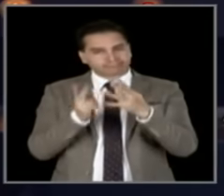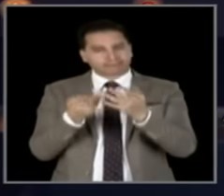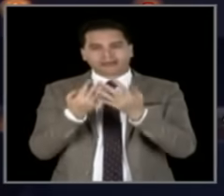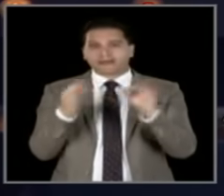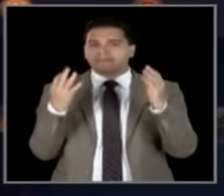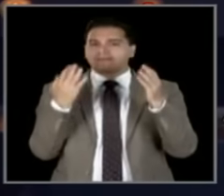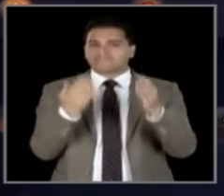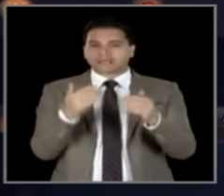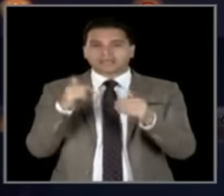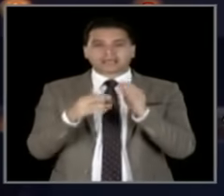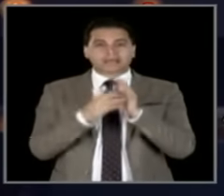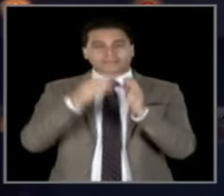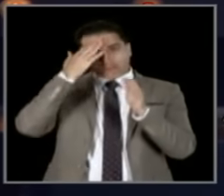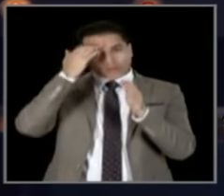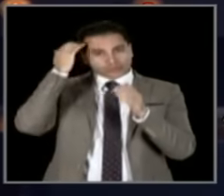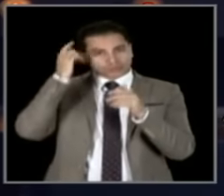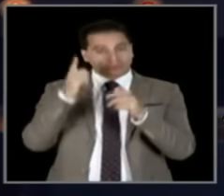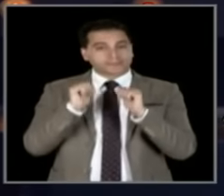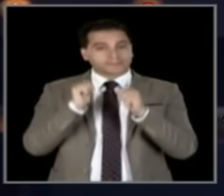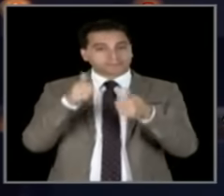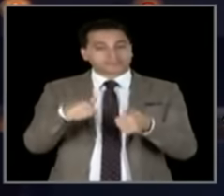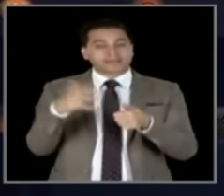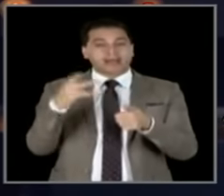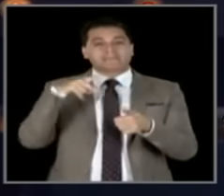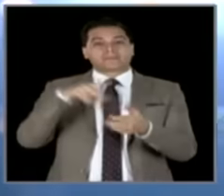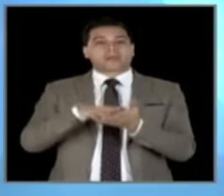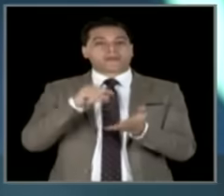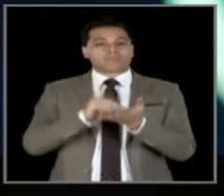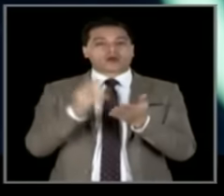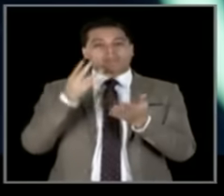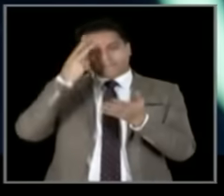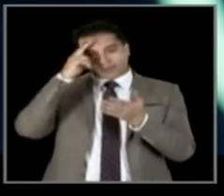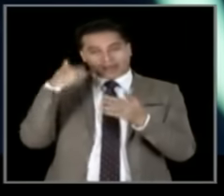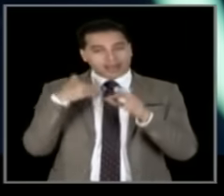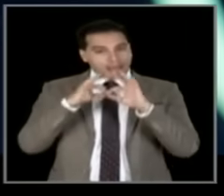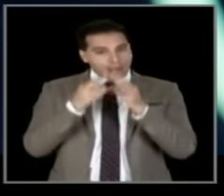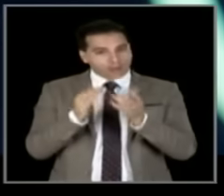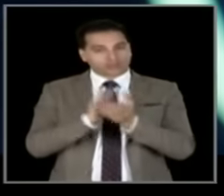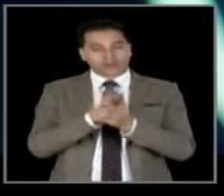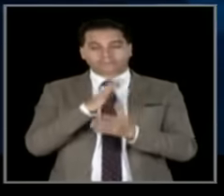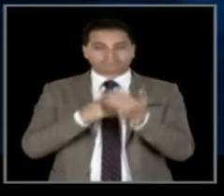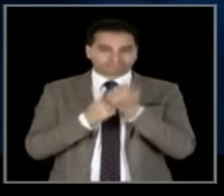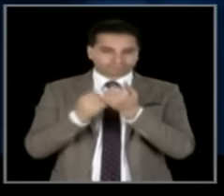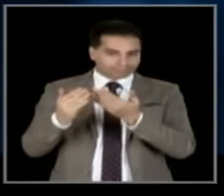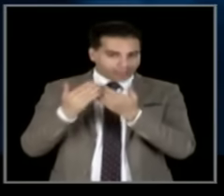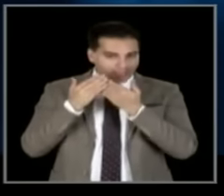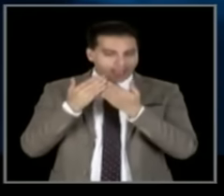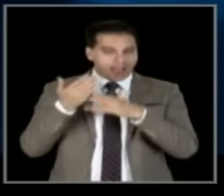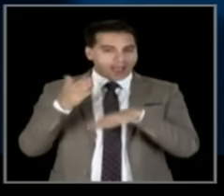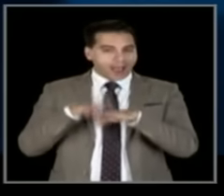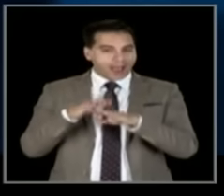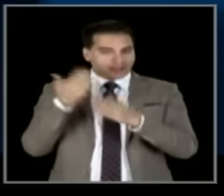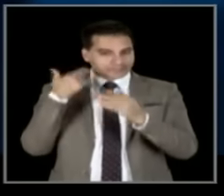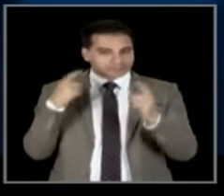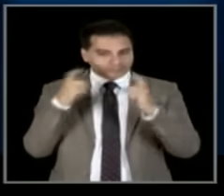هيمثل جامعة أسيوط في ماتش النهاردة 8 طلاب، هيبتدي منهم 4. أهلي وأصحابي حاولوا يدعموني بعد الماتش اللي فات، وأنا استعديت بشكل